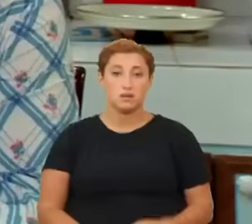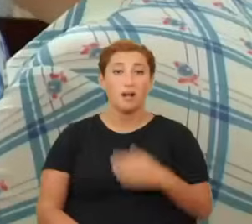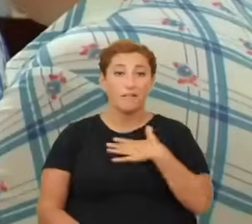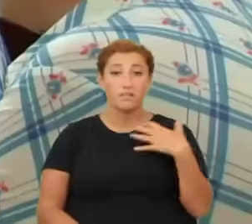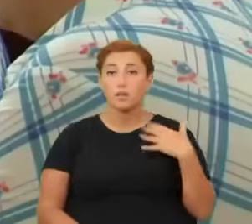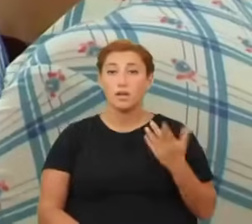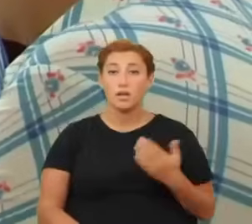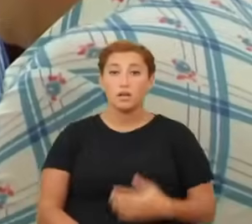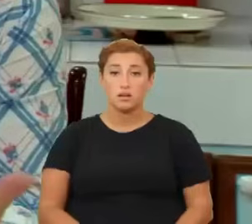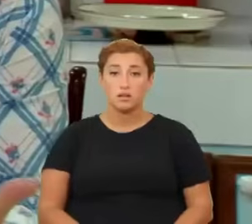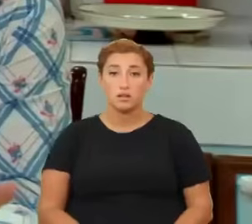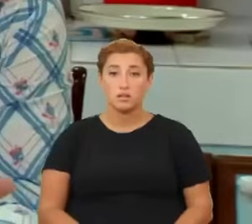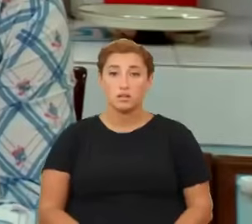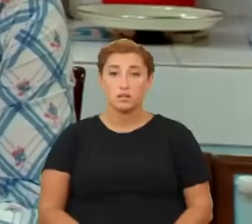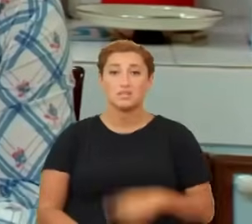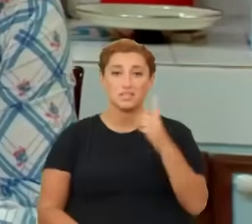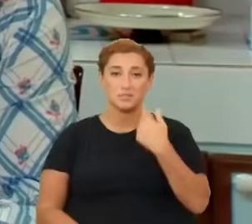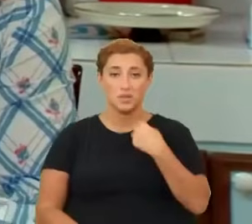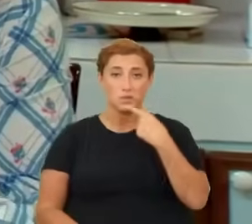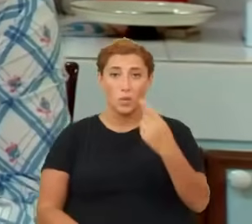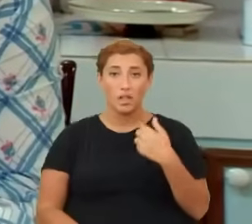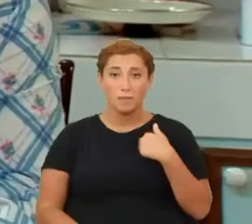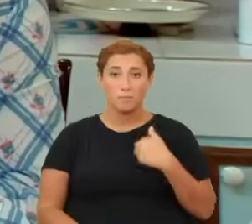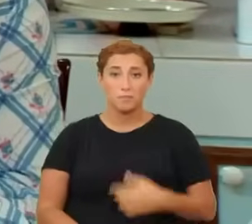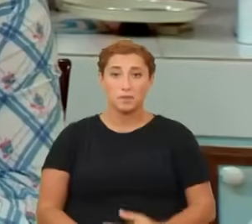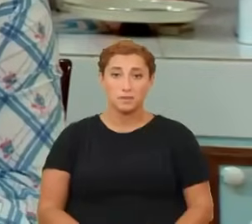Anne. Hı. Sana bir şey söyleyeyim mi?